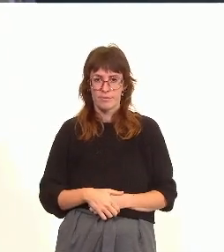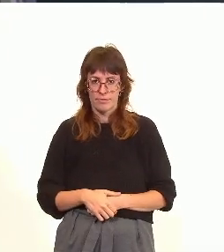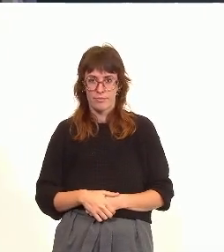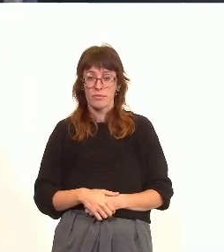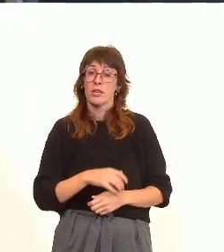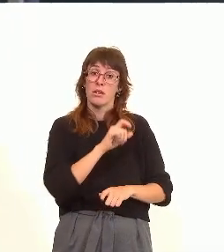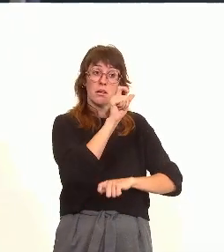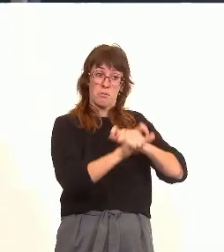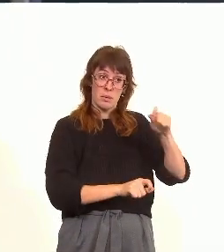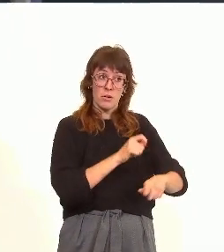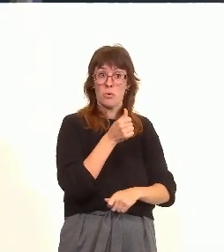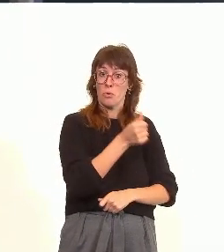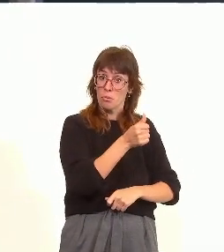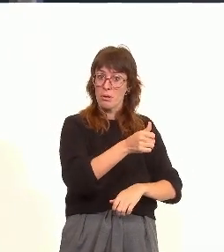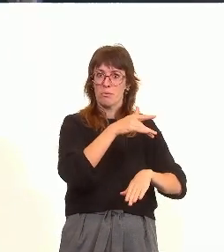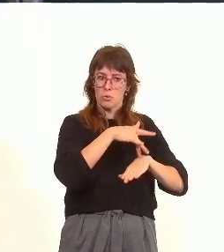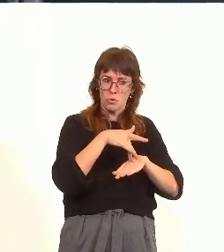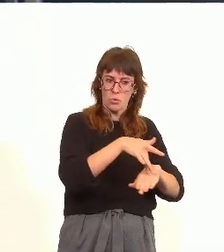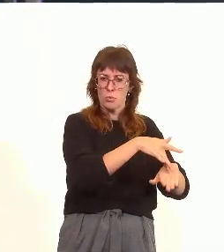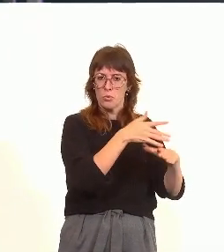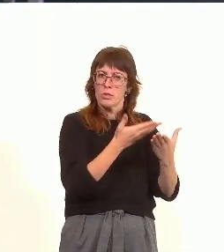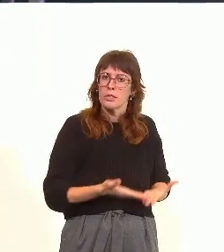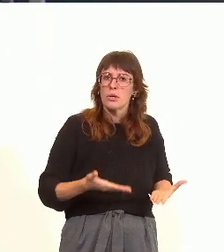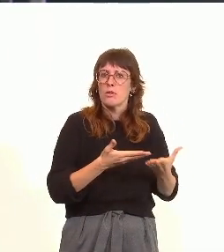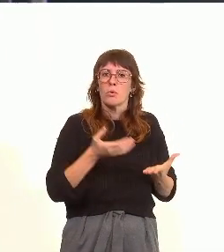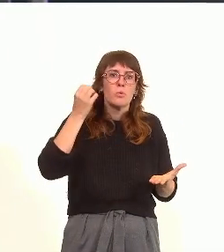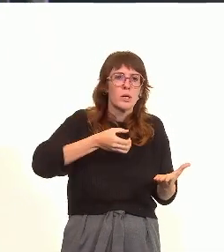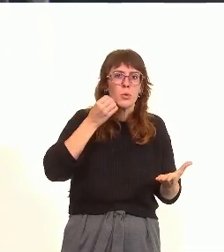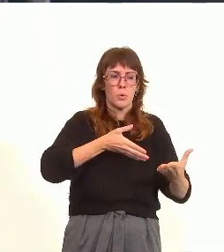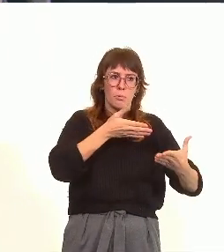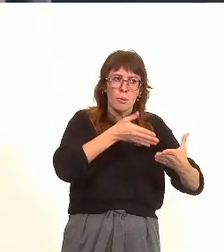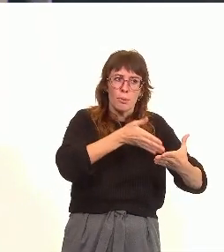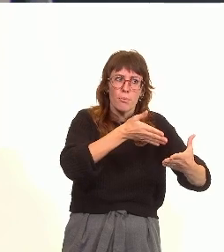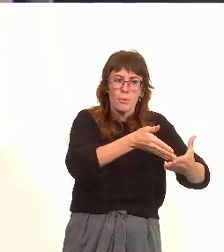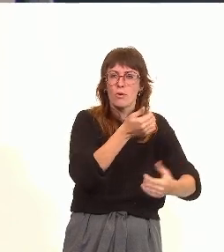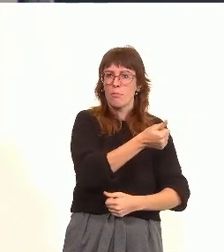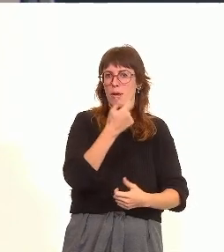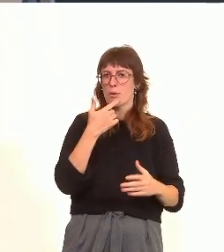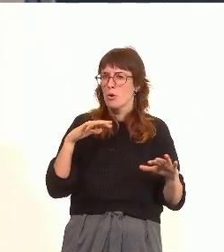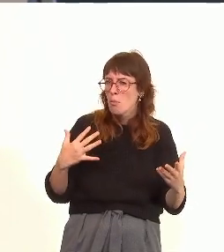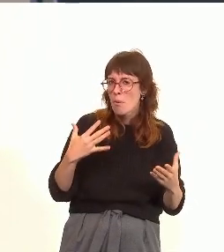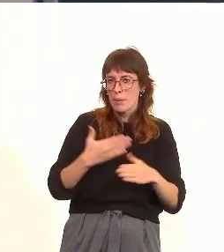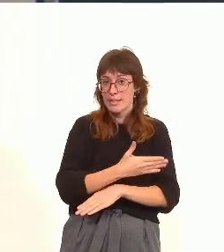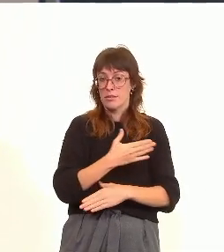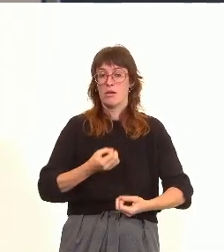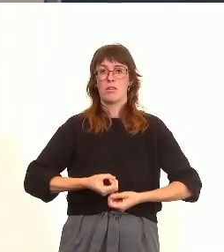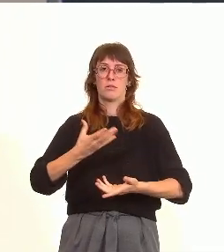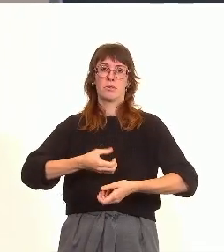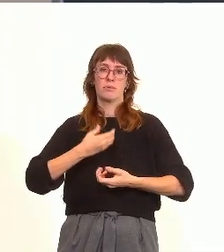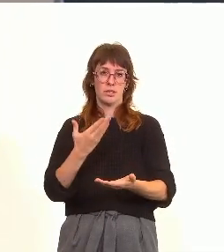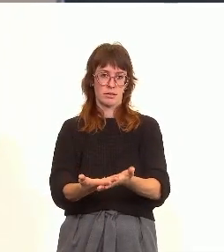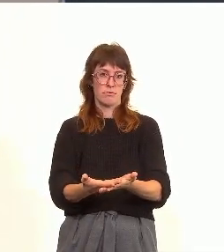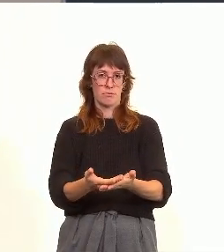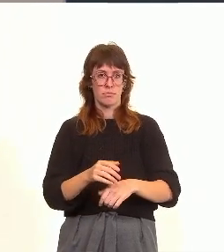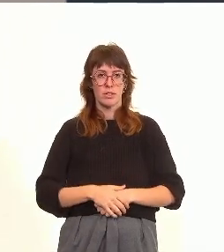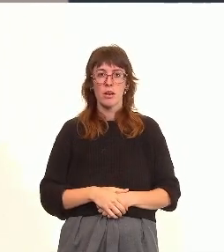d'usage. Et évidemment, se demander que représentent les concernés n'a strictement aucun sens. Ils ne représentent rien, ils parlent